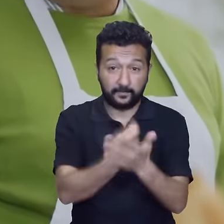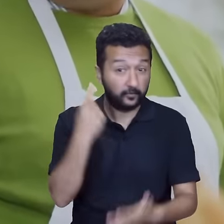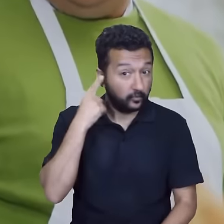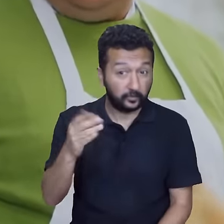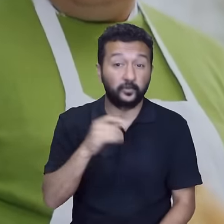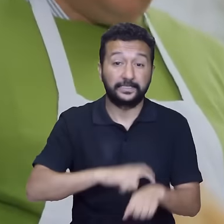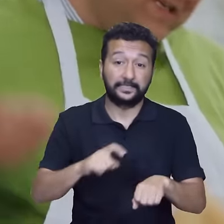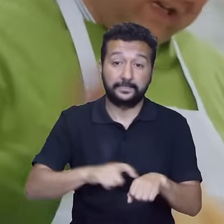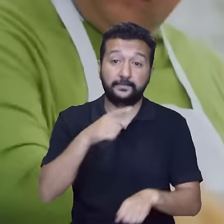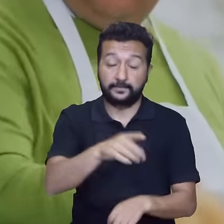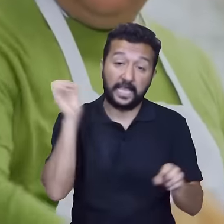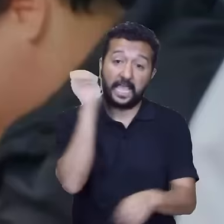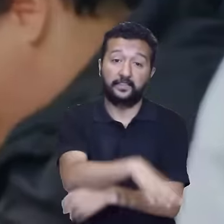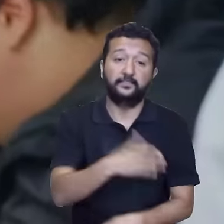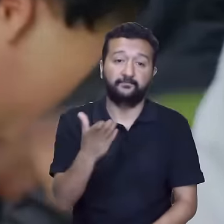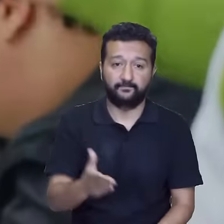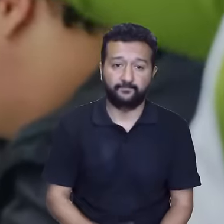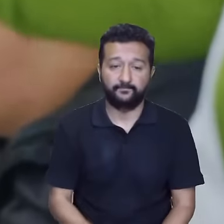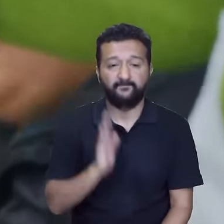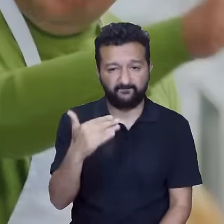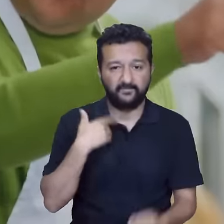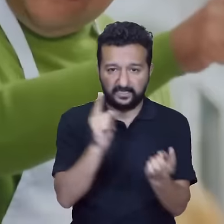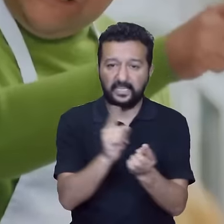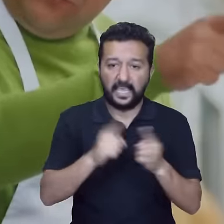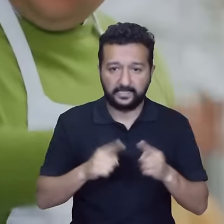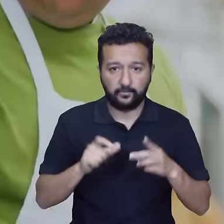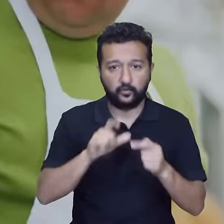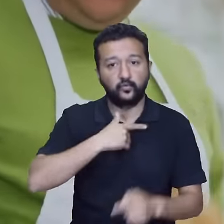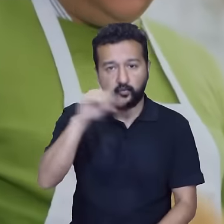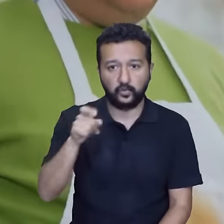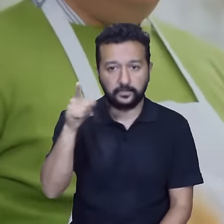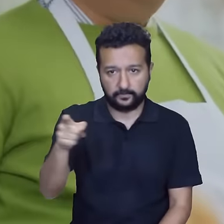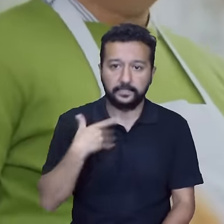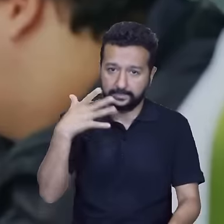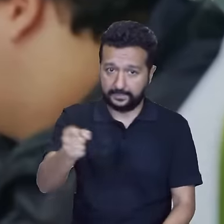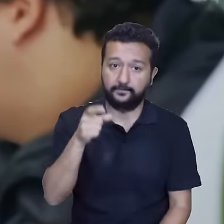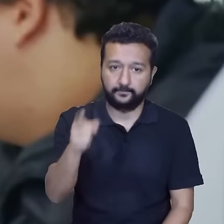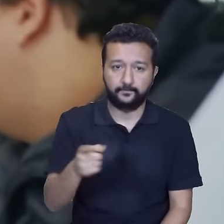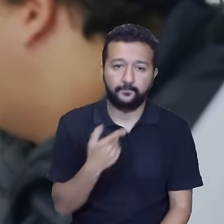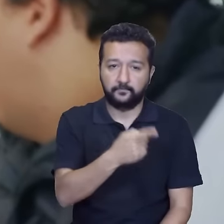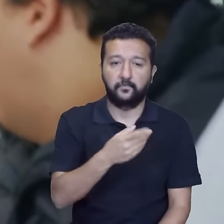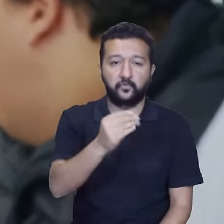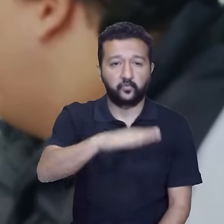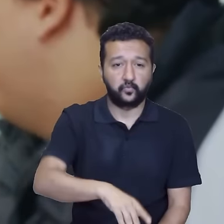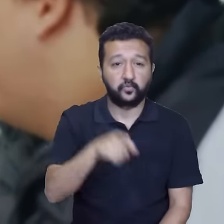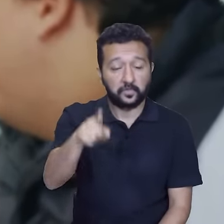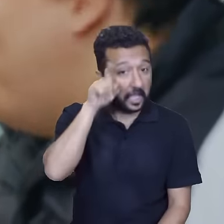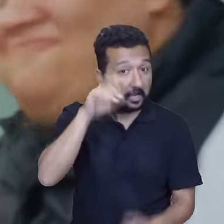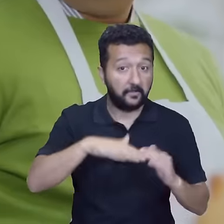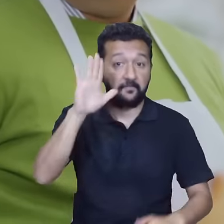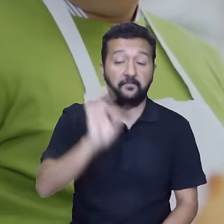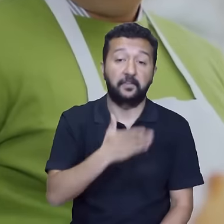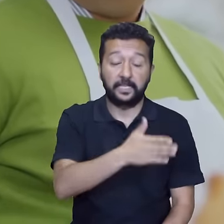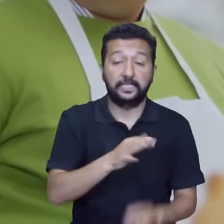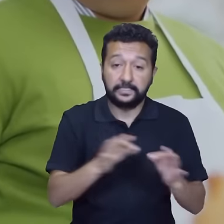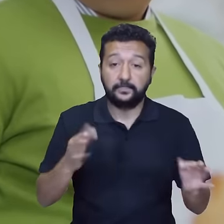duyunca çok sinirlendi. O sinirle attı çöpe. Ama ben bunun hesabını o Şener'den soracağım. Geçireyim elime. Bacak kadar çocuk senden daha akıllı be.